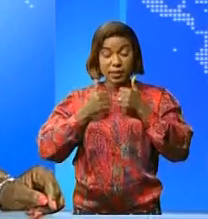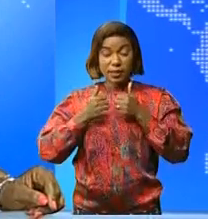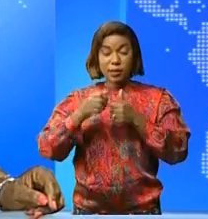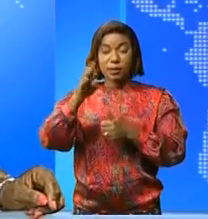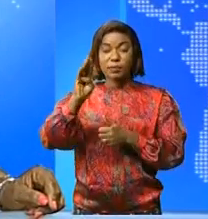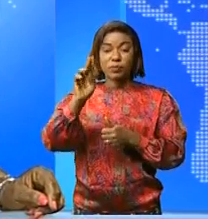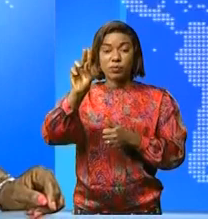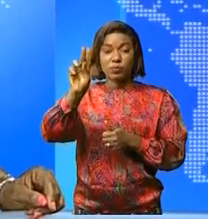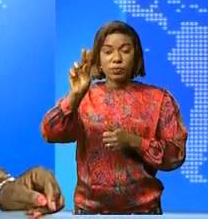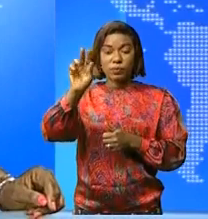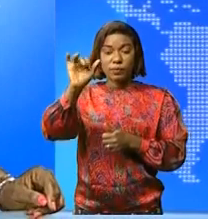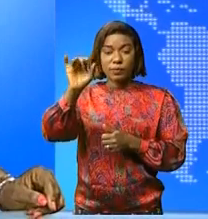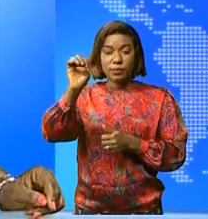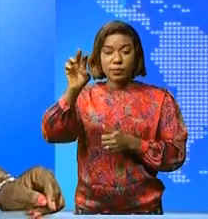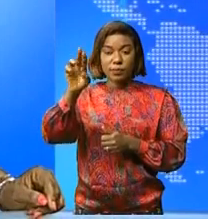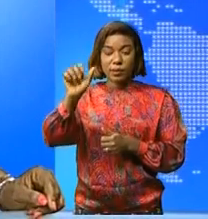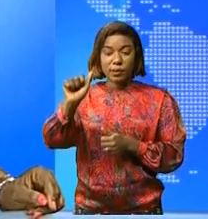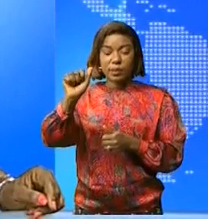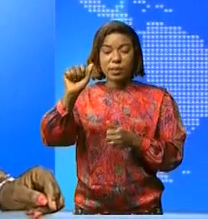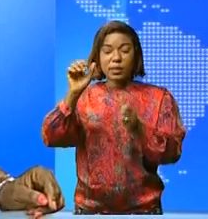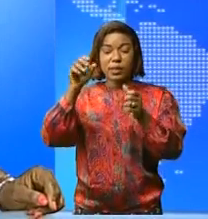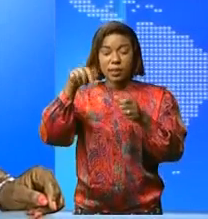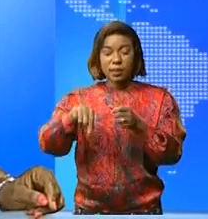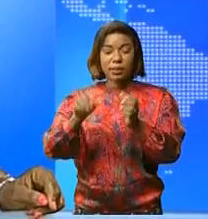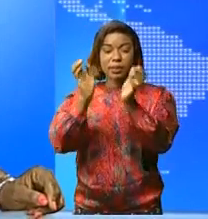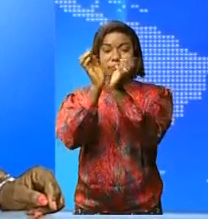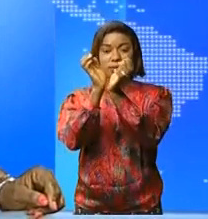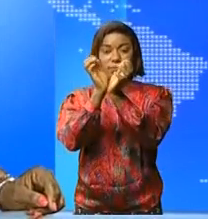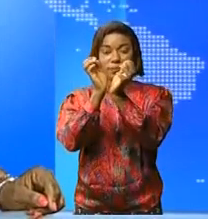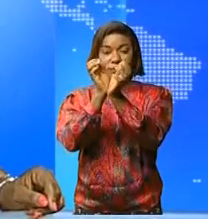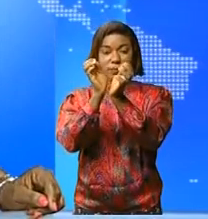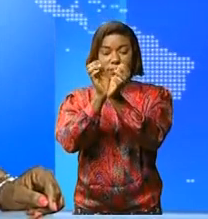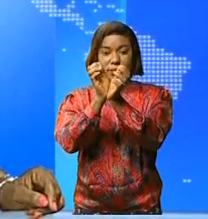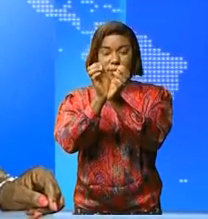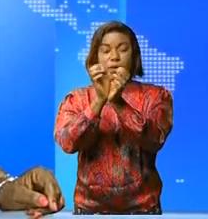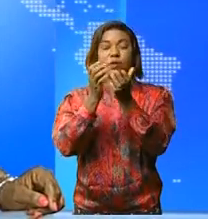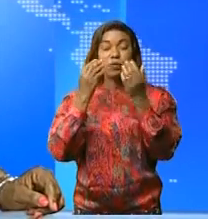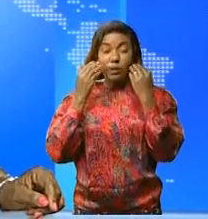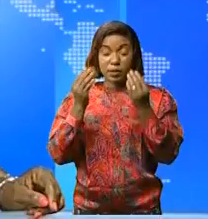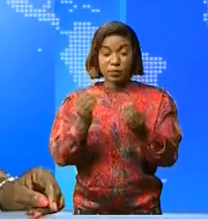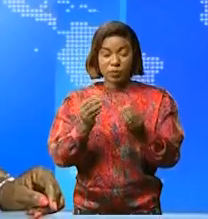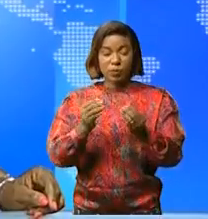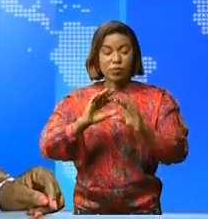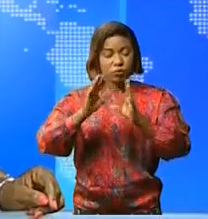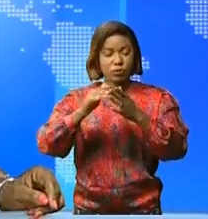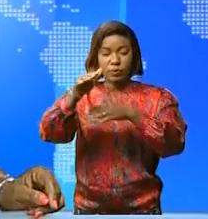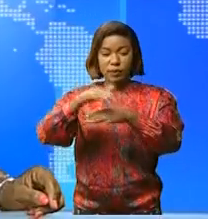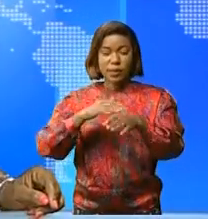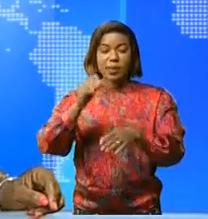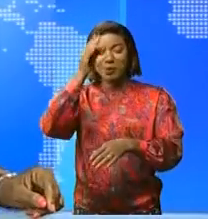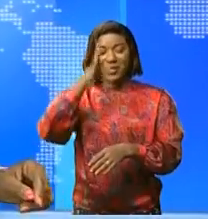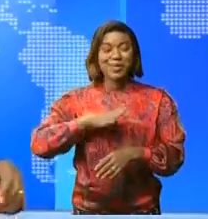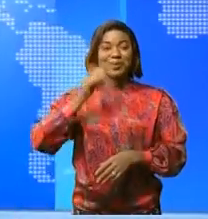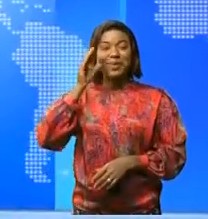Boyera, quartier Matongue, dans la commune de Kalamu, non loin de l'église Saint-Joseph. Mesdames et